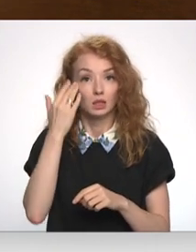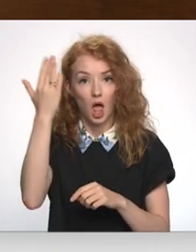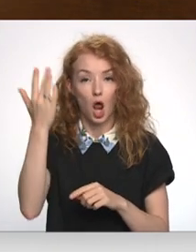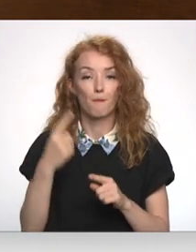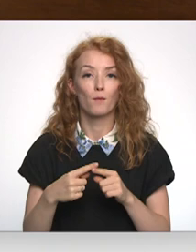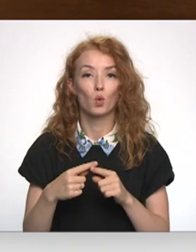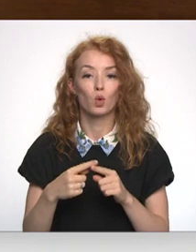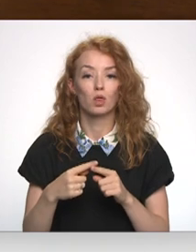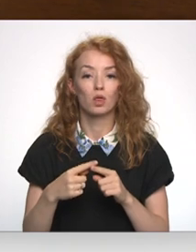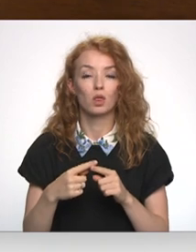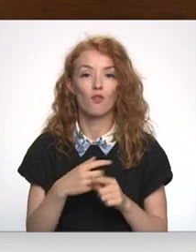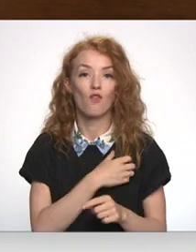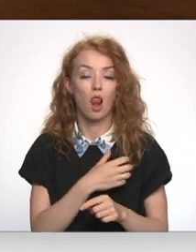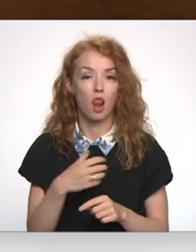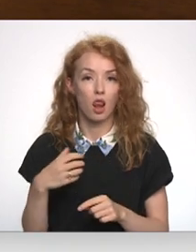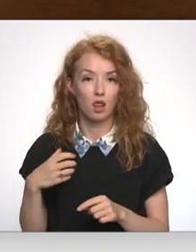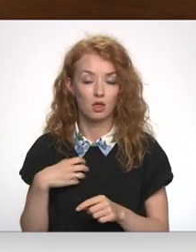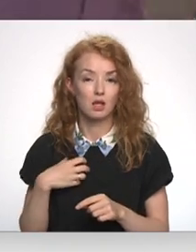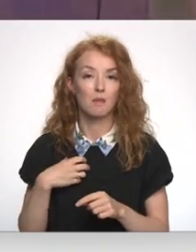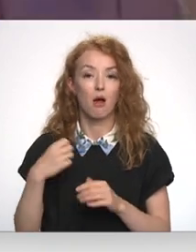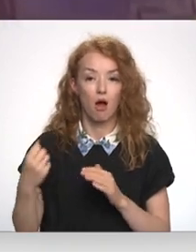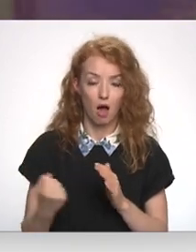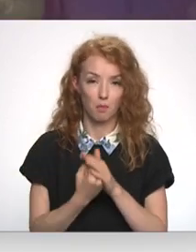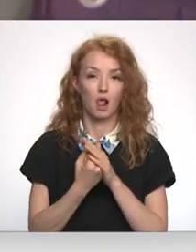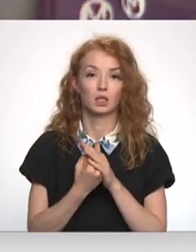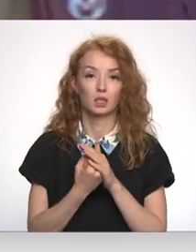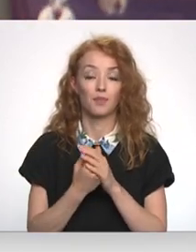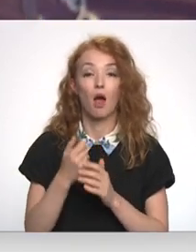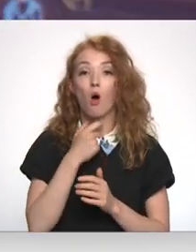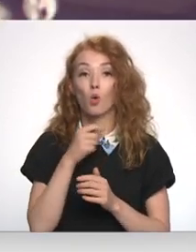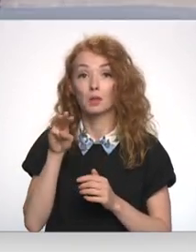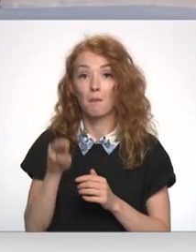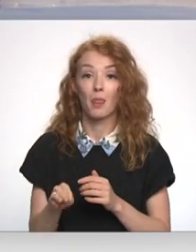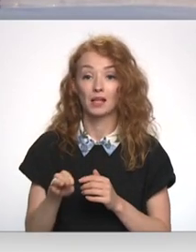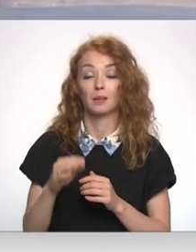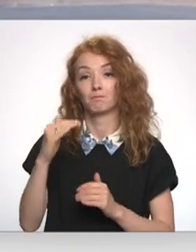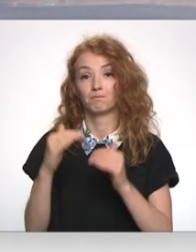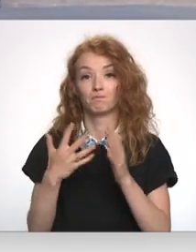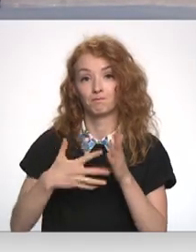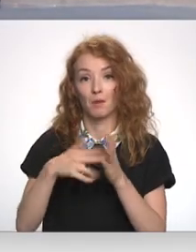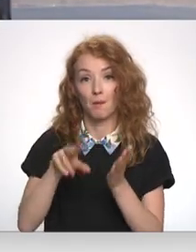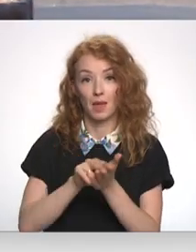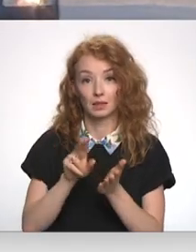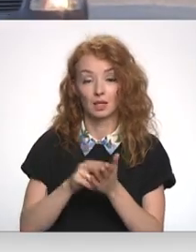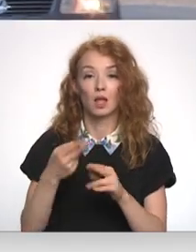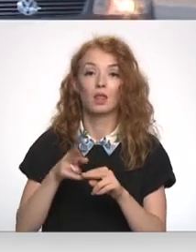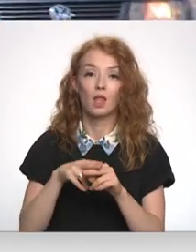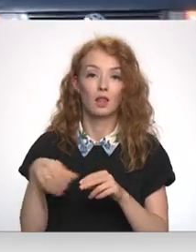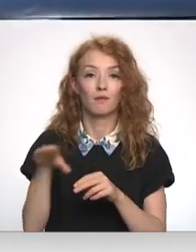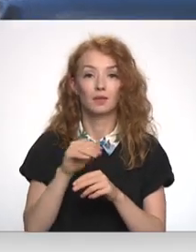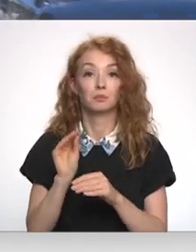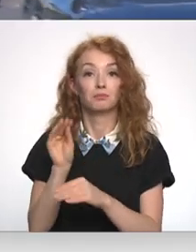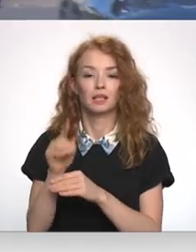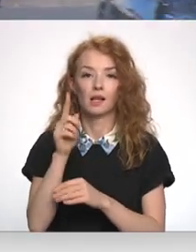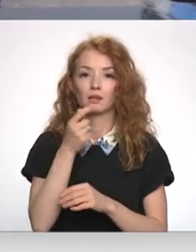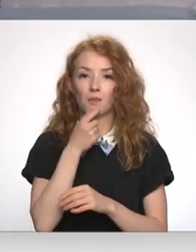un ka valdība atbalstīs. Augustā indeksētās pensijas daļu pensionāri savos maciņos saņems gan tikai septembrī,